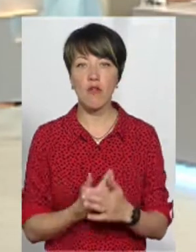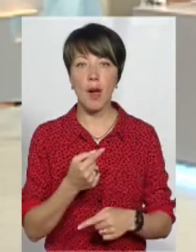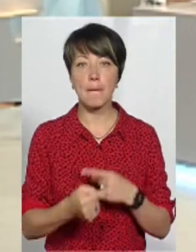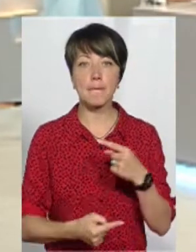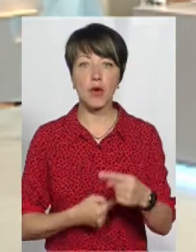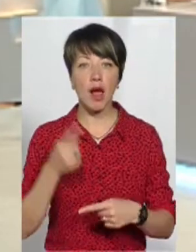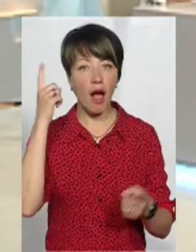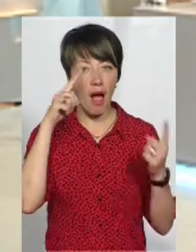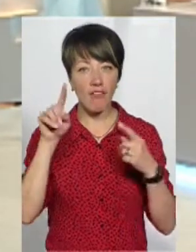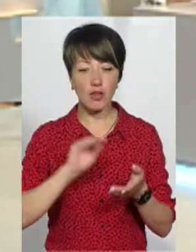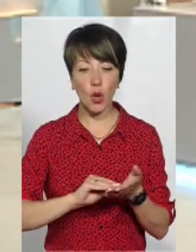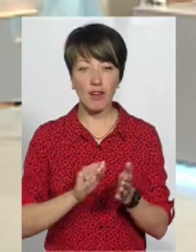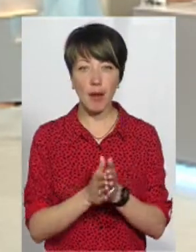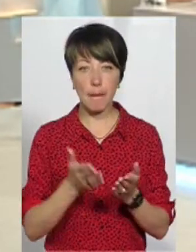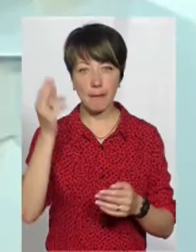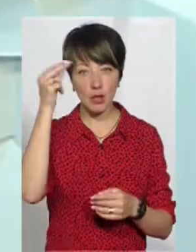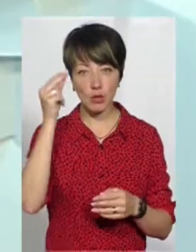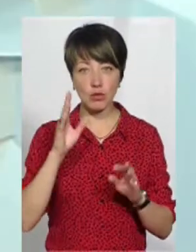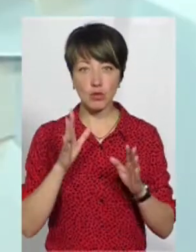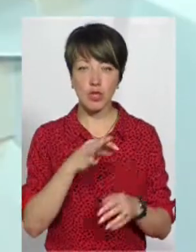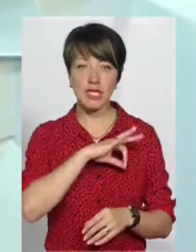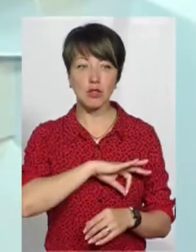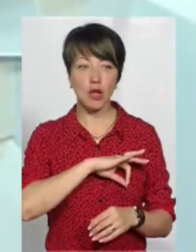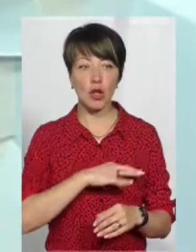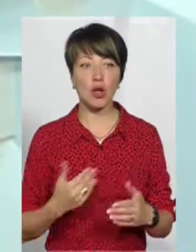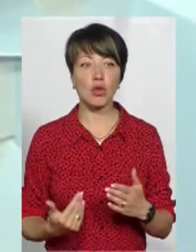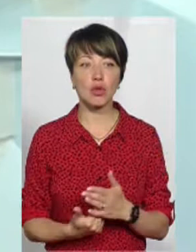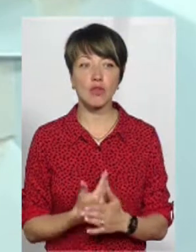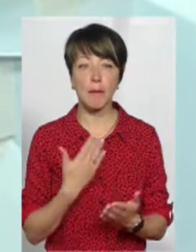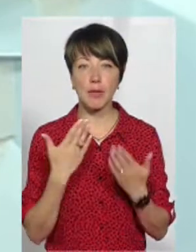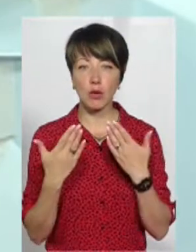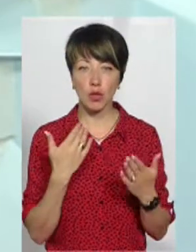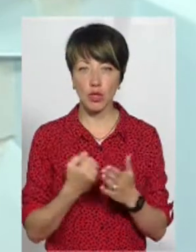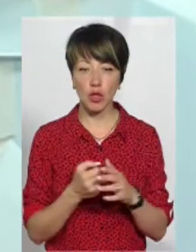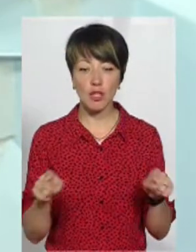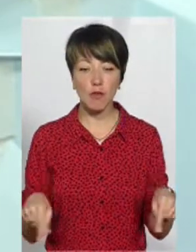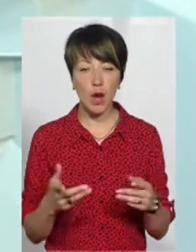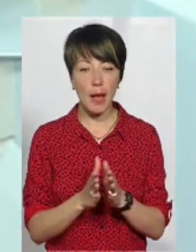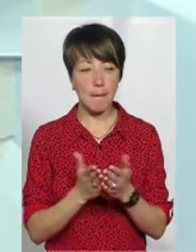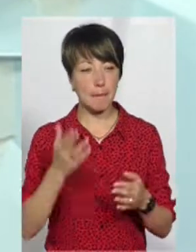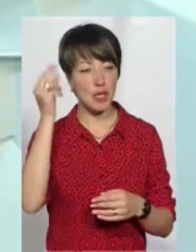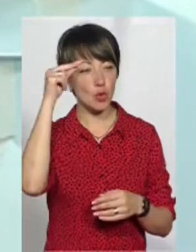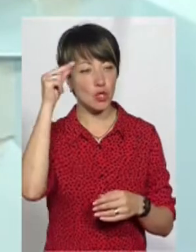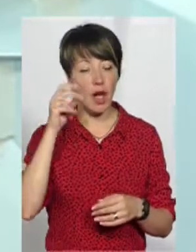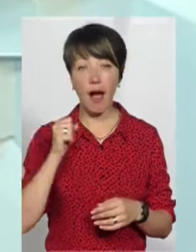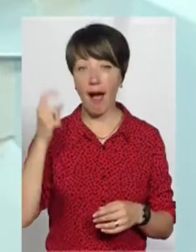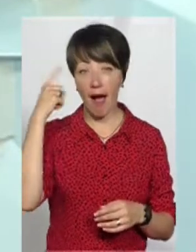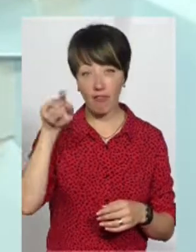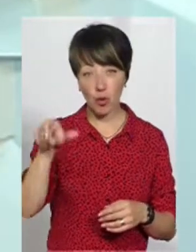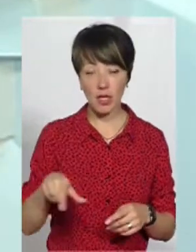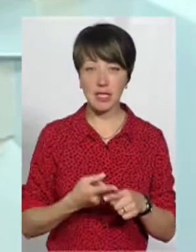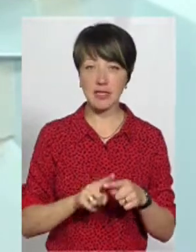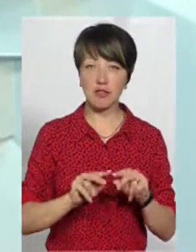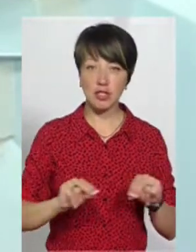покоління авторів підручників, які будуть застосовувати нові підходи до творення підручників. А автори підручників